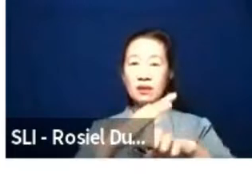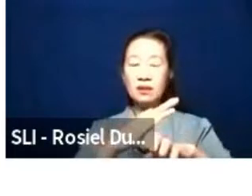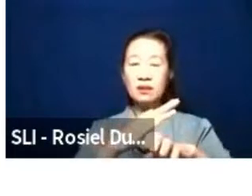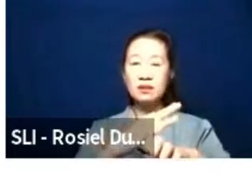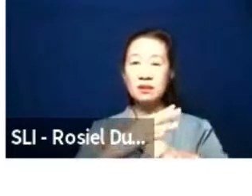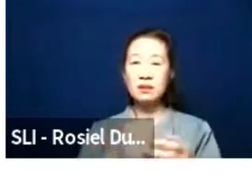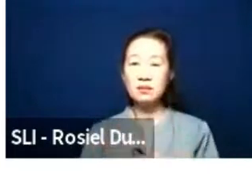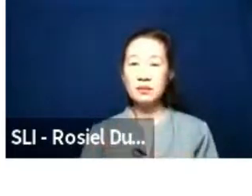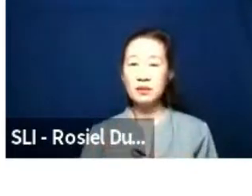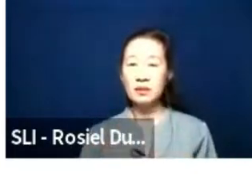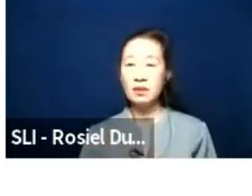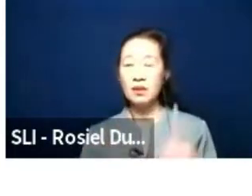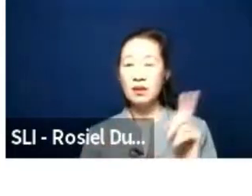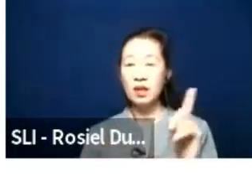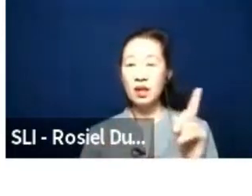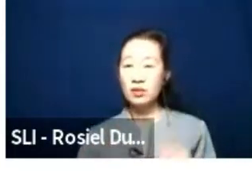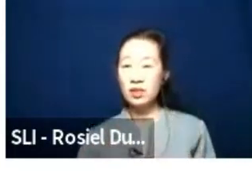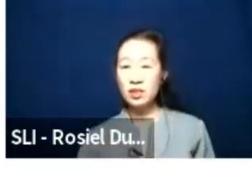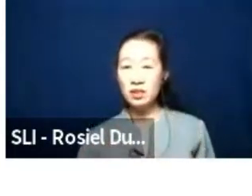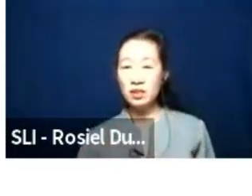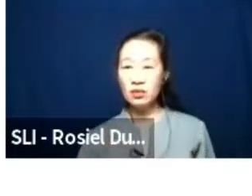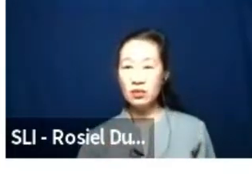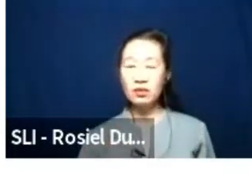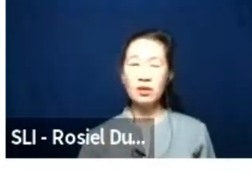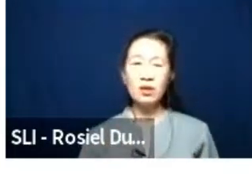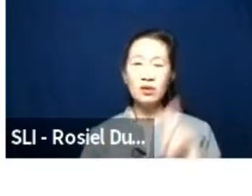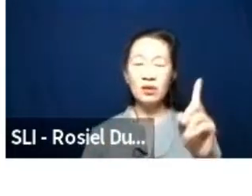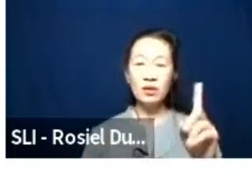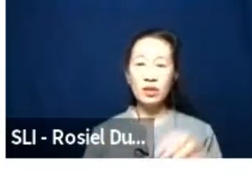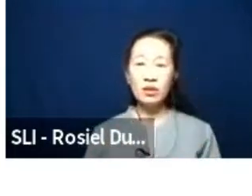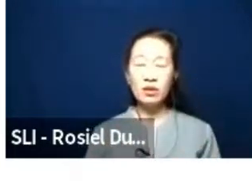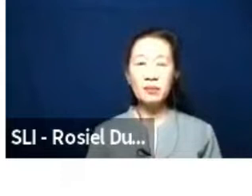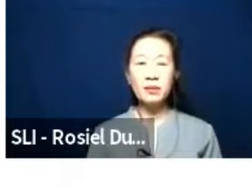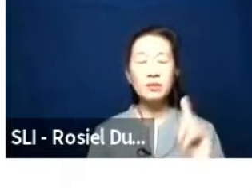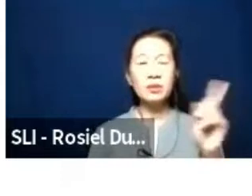Ano yung pumapaloob sa vocational